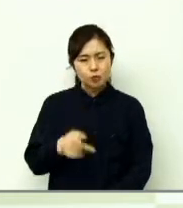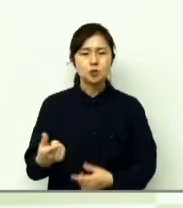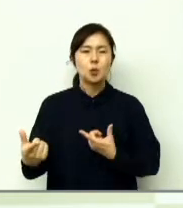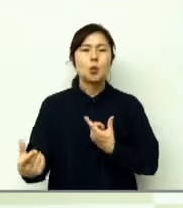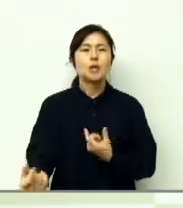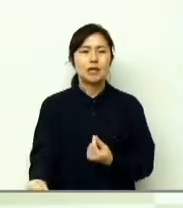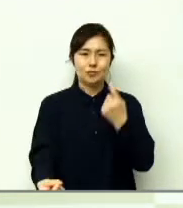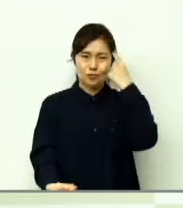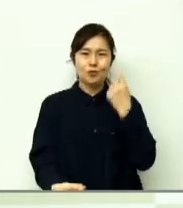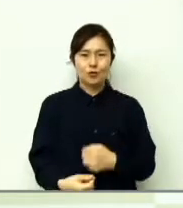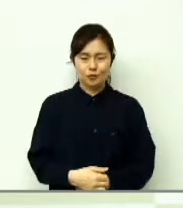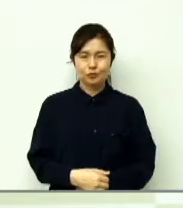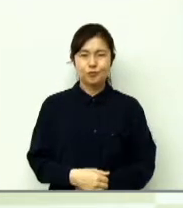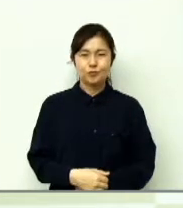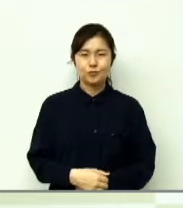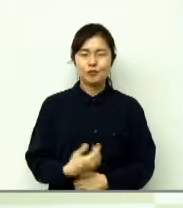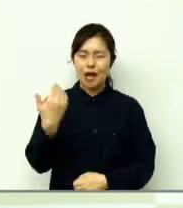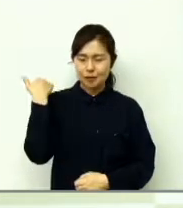ただ